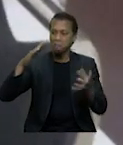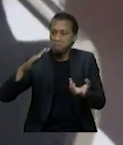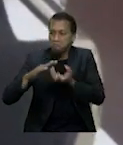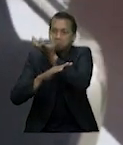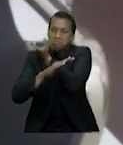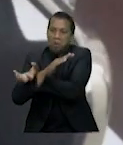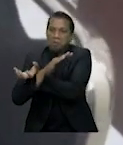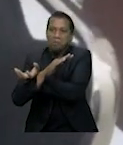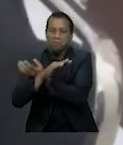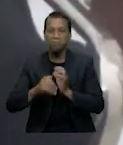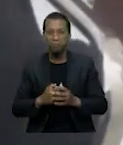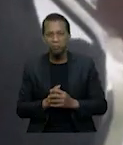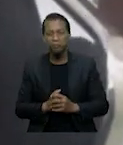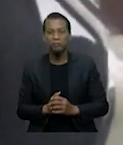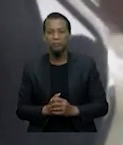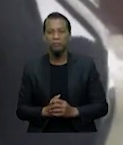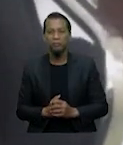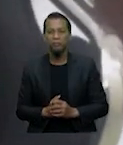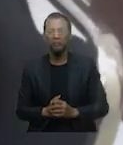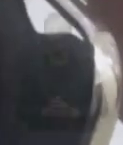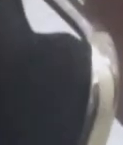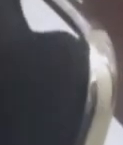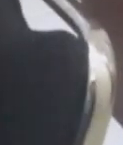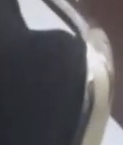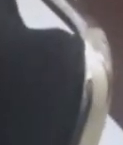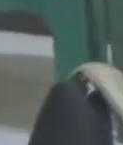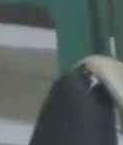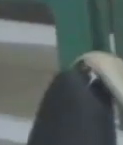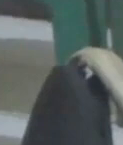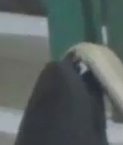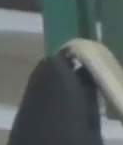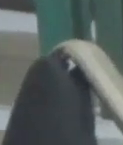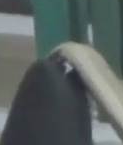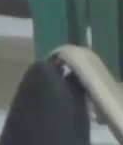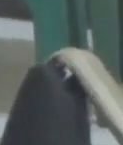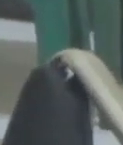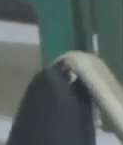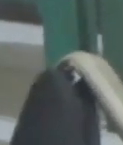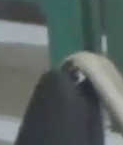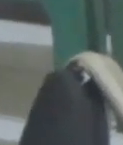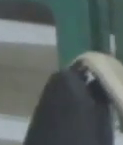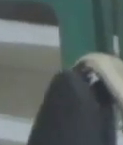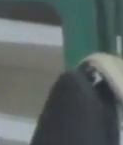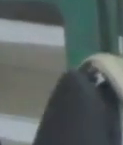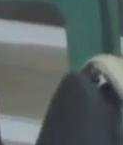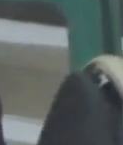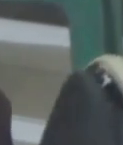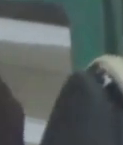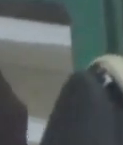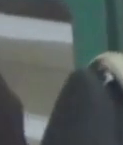Pedes. SN yang berprofesi sebagai mahasiswi ini ditangkap di rumahnya setelah polisi mengumpulkan keterangan sejumlah